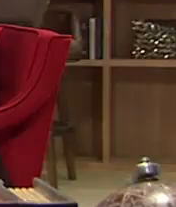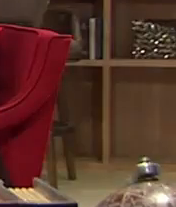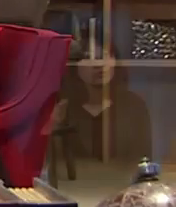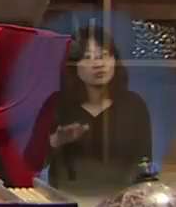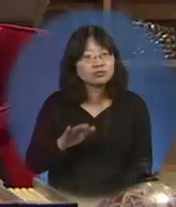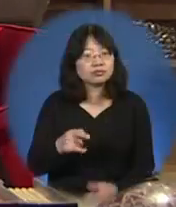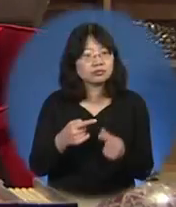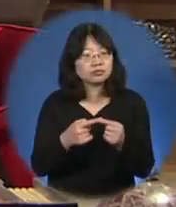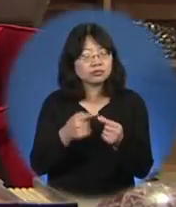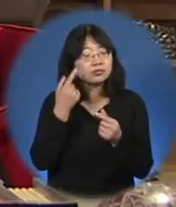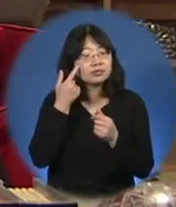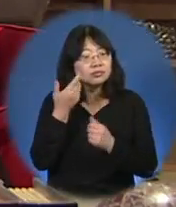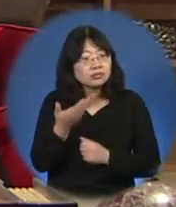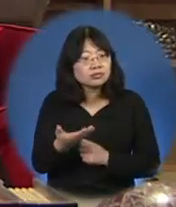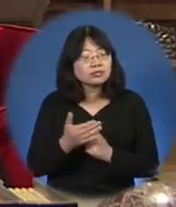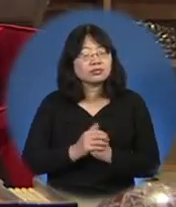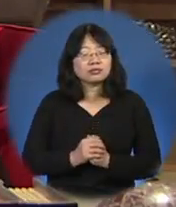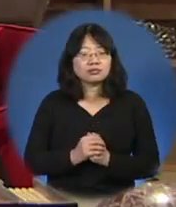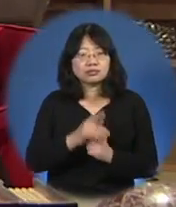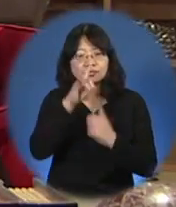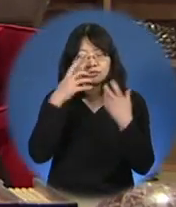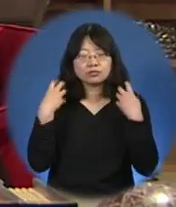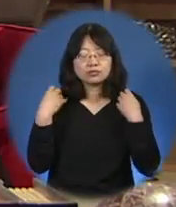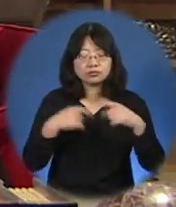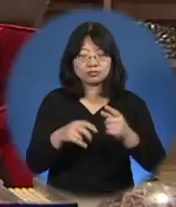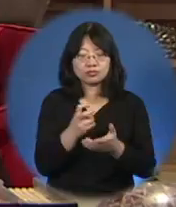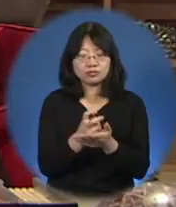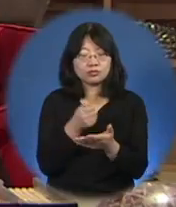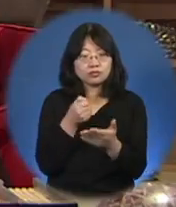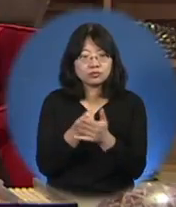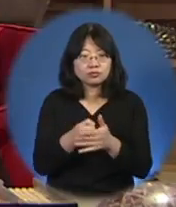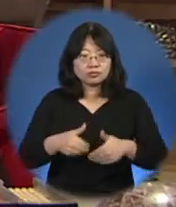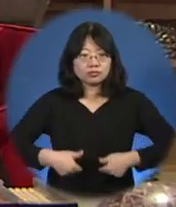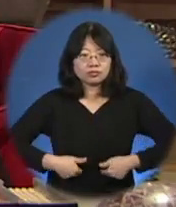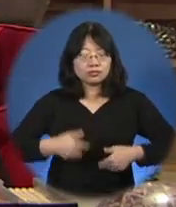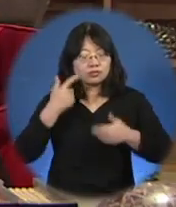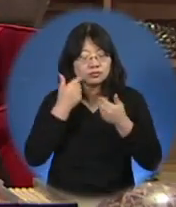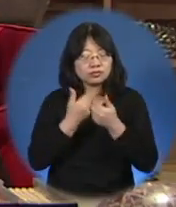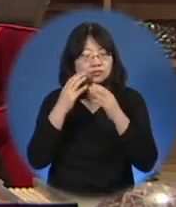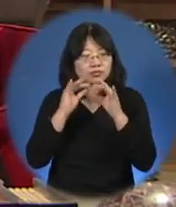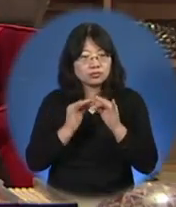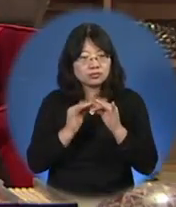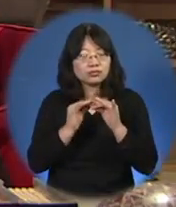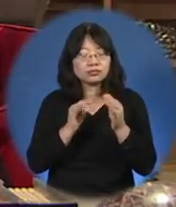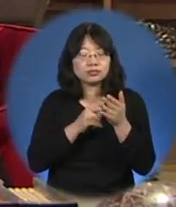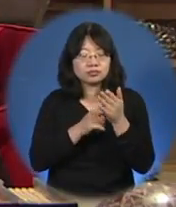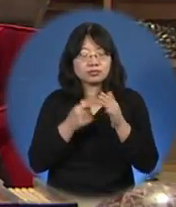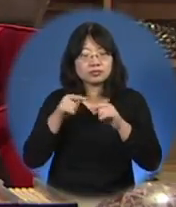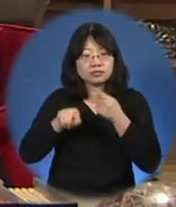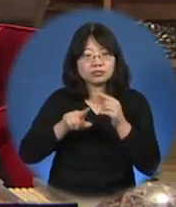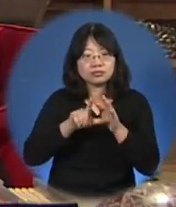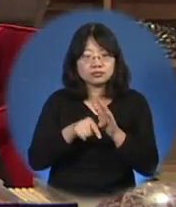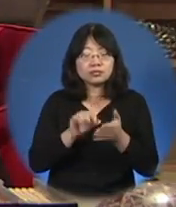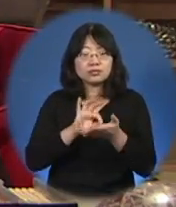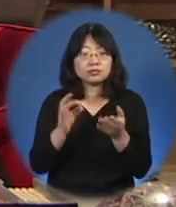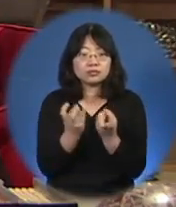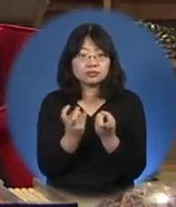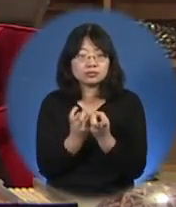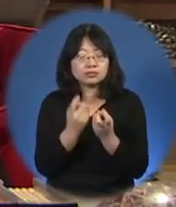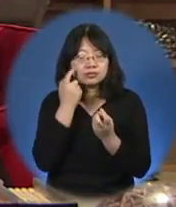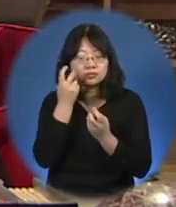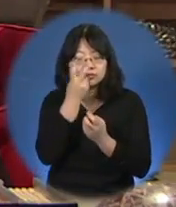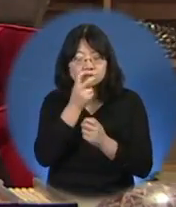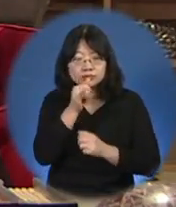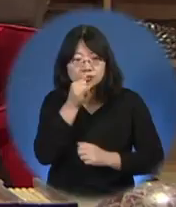그런데 첫 번째 드는 질문이 정부가 정책 결정을 해야 되는데 찬반 의견이 엇갈릴 때 사용하는 방법이 뭐